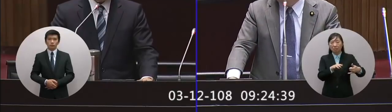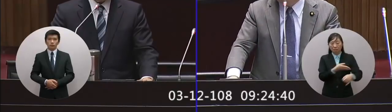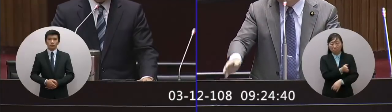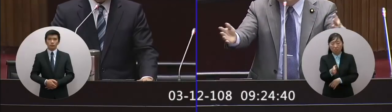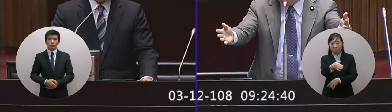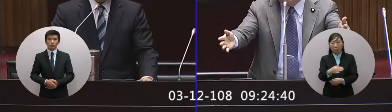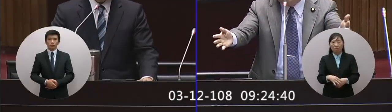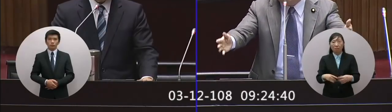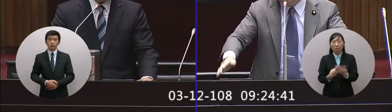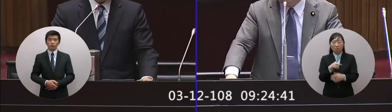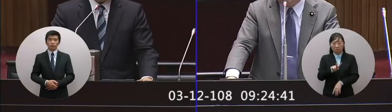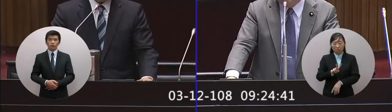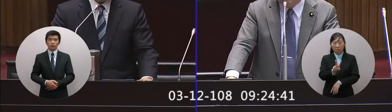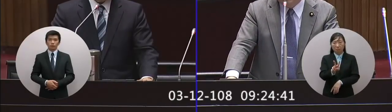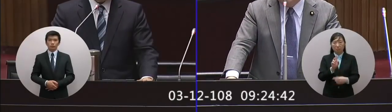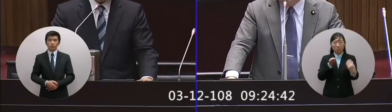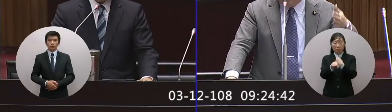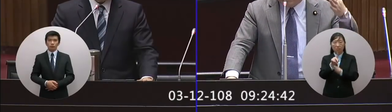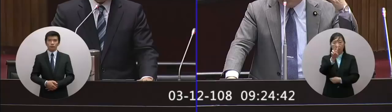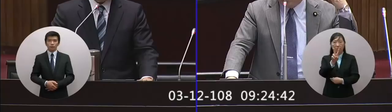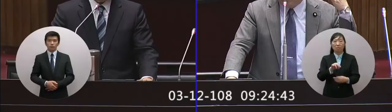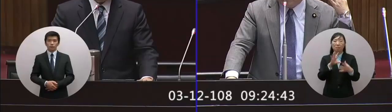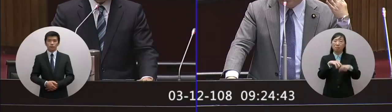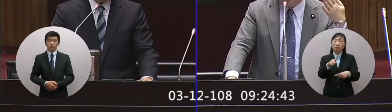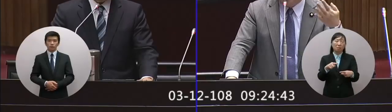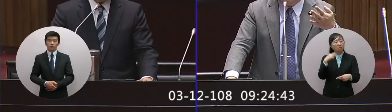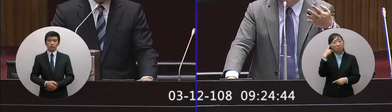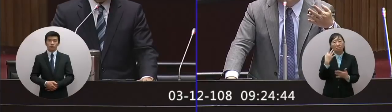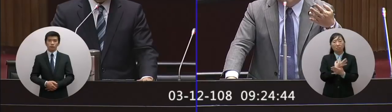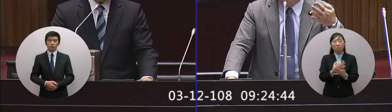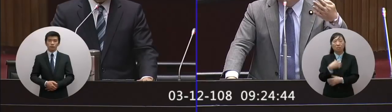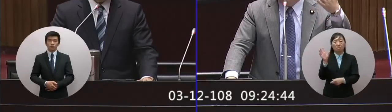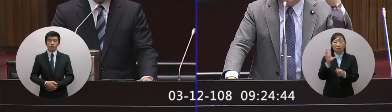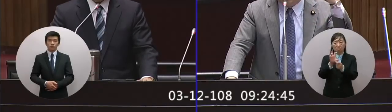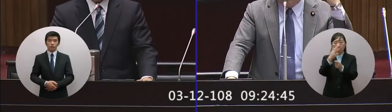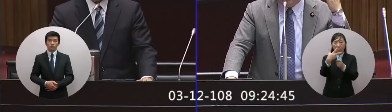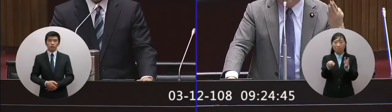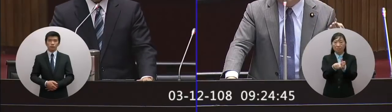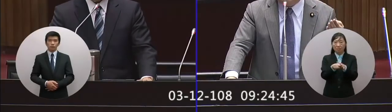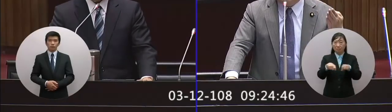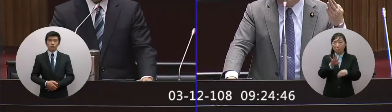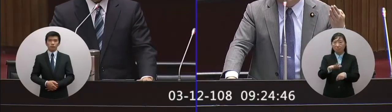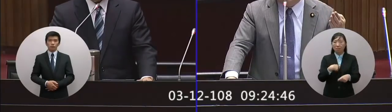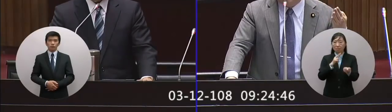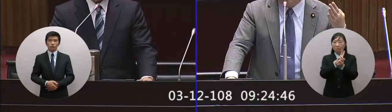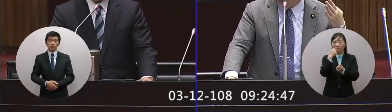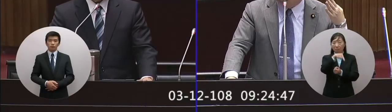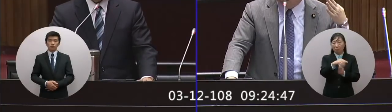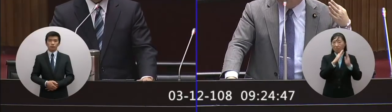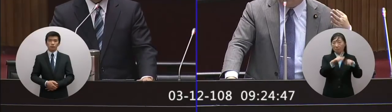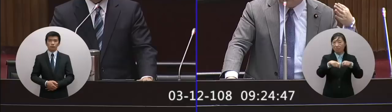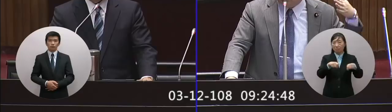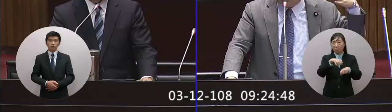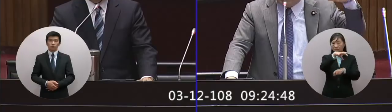且路幅只有2线道，其实是不够的。原来从民国87年就有一个计划，在从林口现在的都市计划